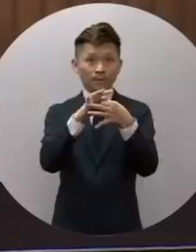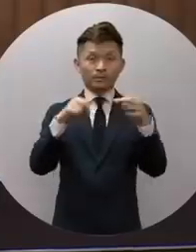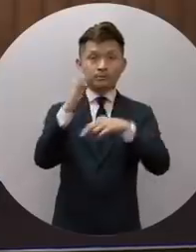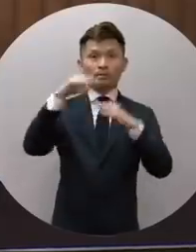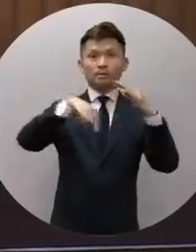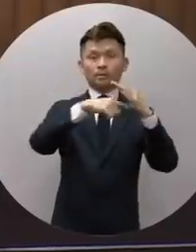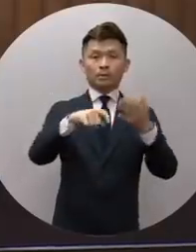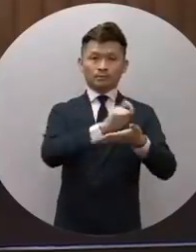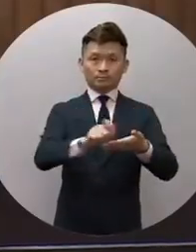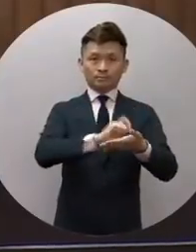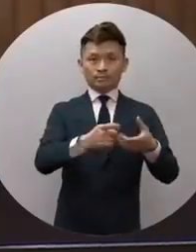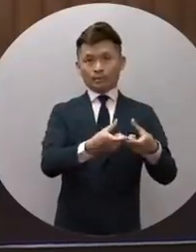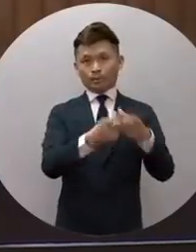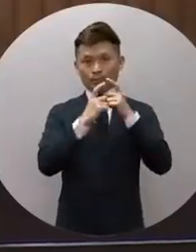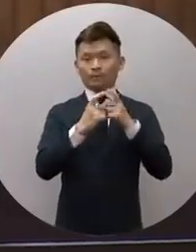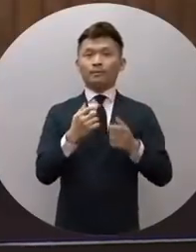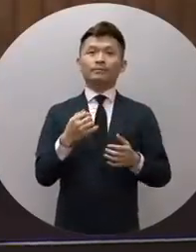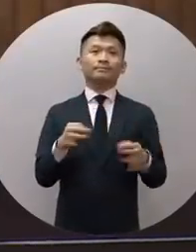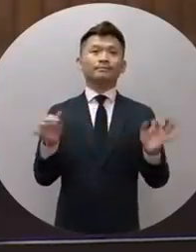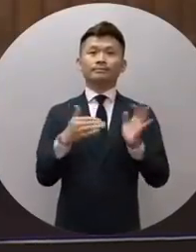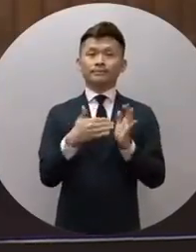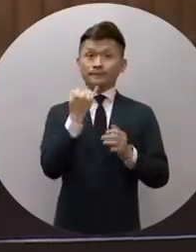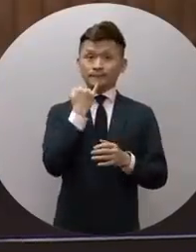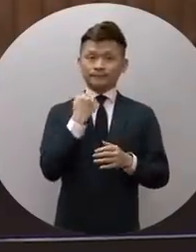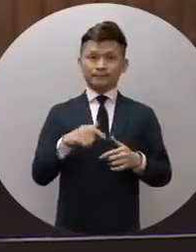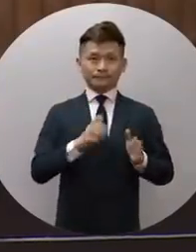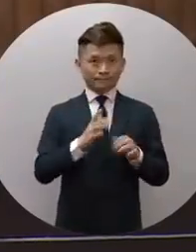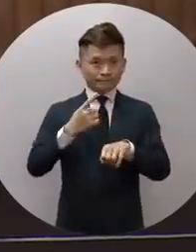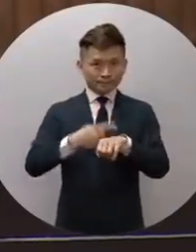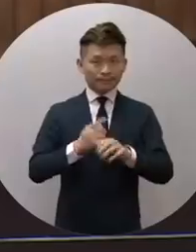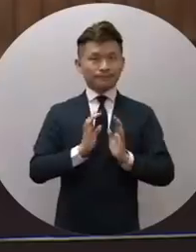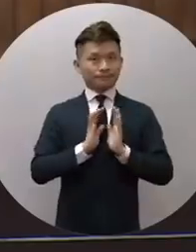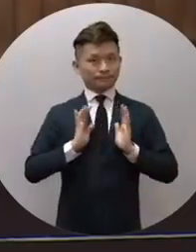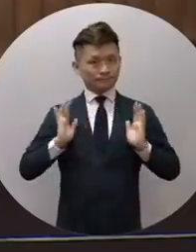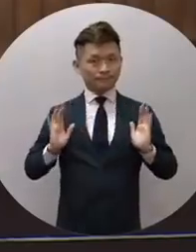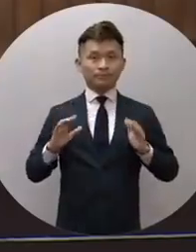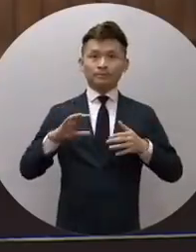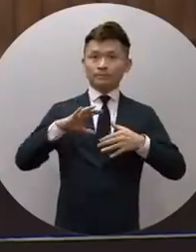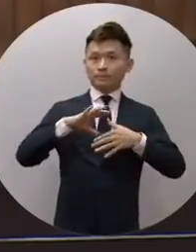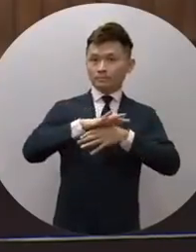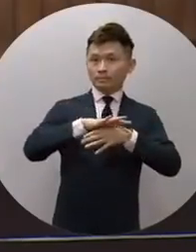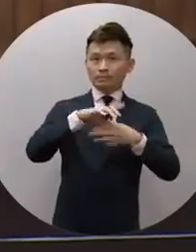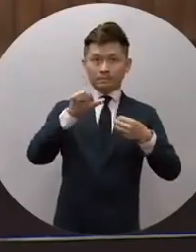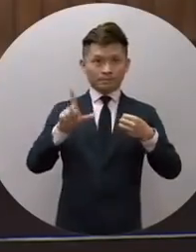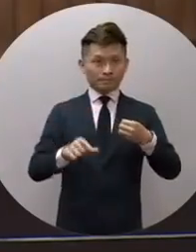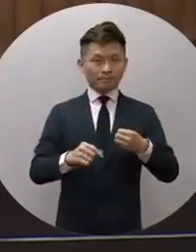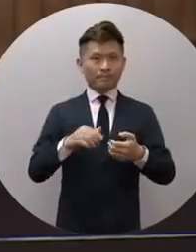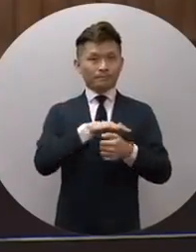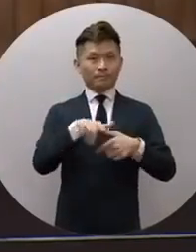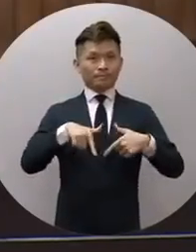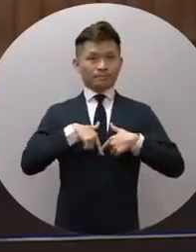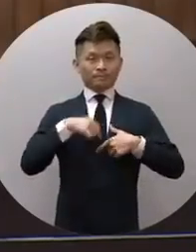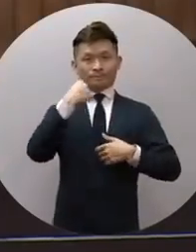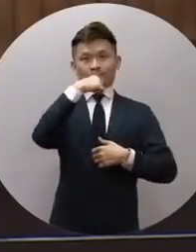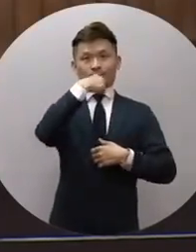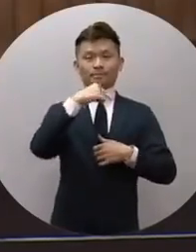以书面答复即可。理性、包容、多元、文明、爱心的台湾，让我们